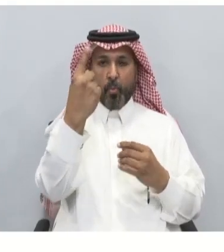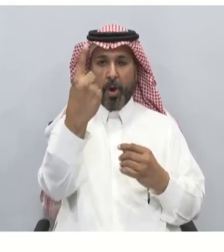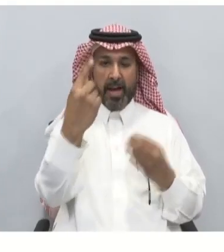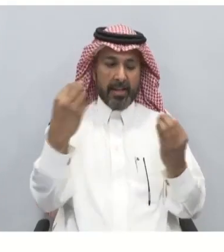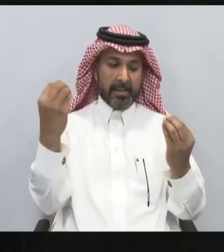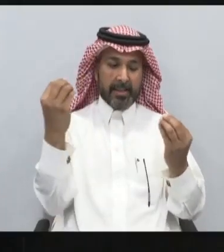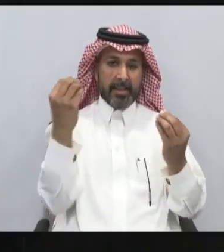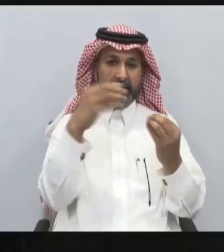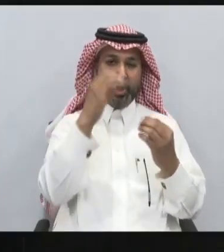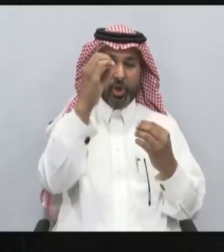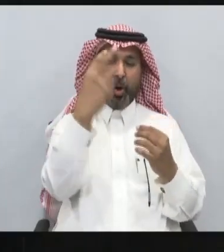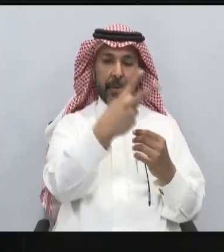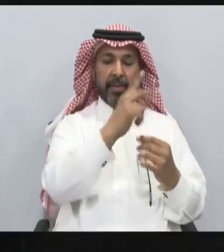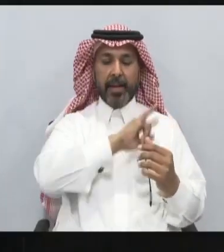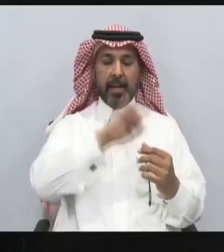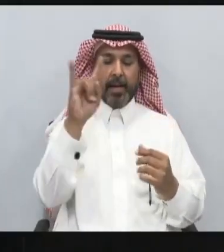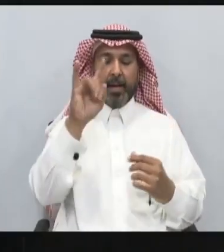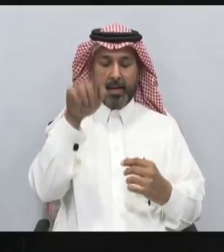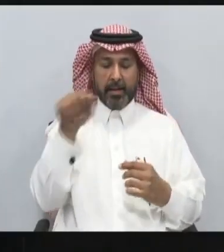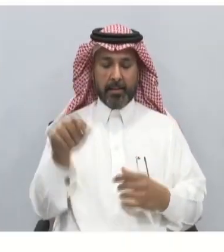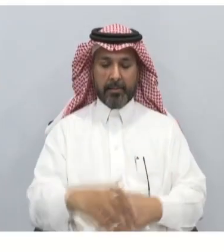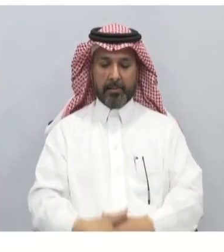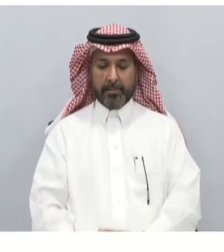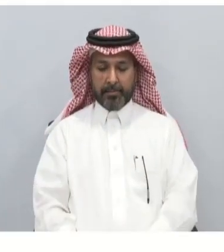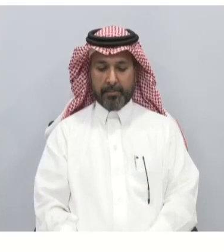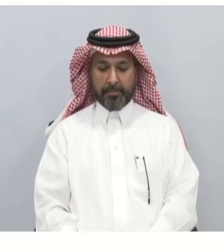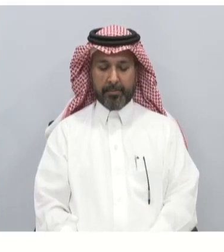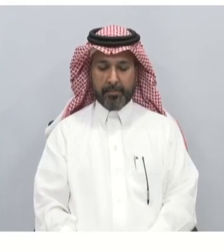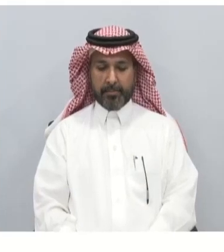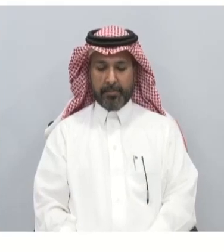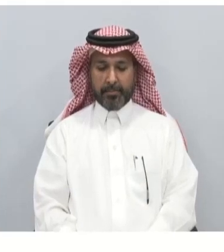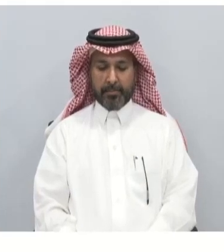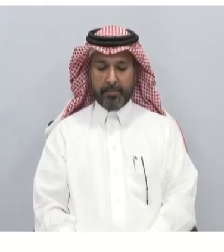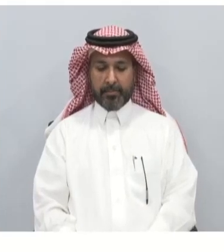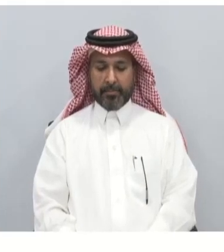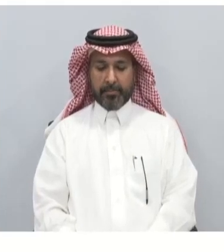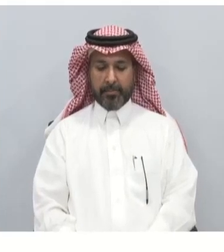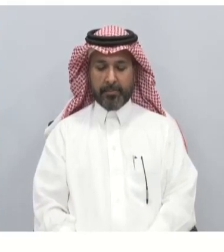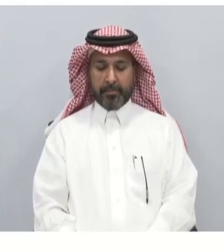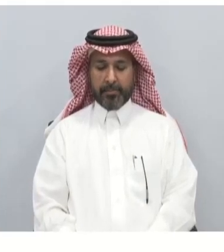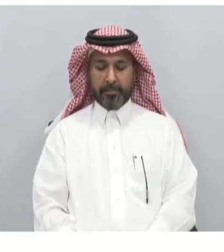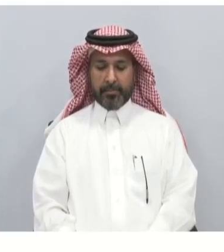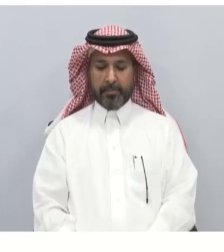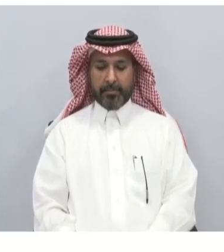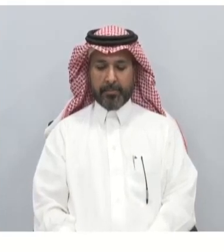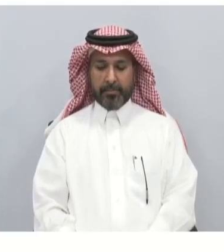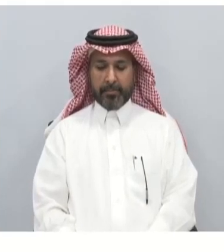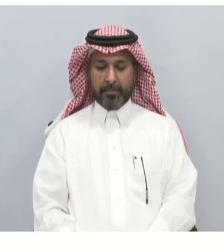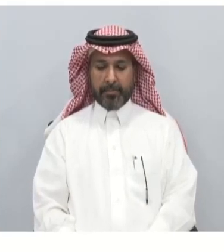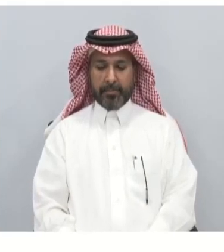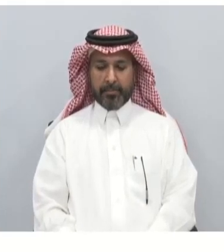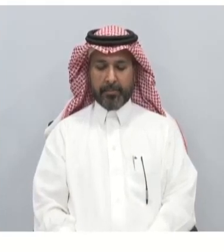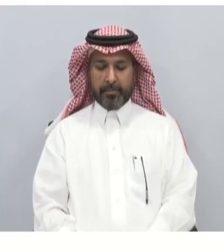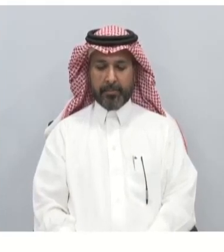بدالة، ليست دالة لأن لا تمثل دالة لأن المدخل 2 أعطت